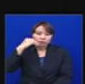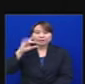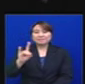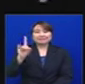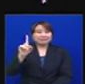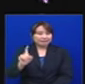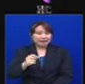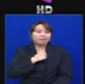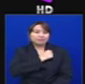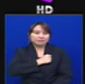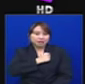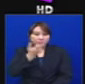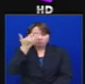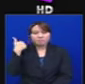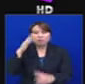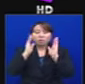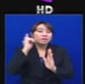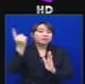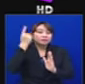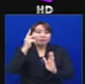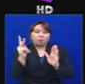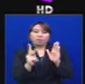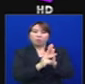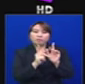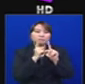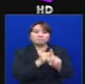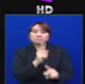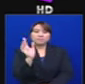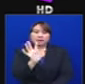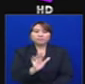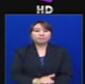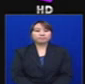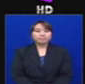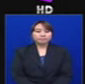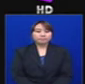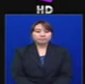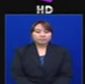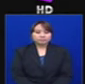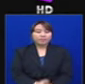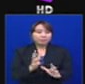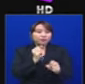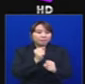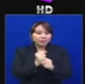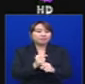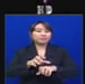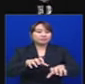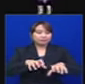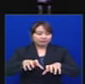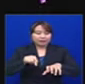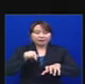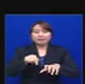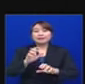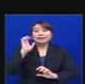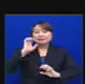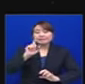ต้องตายเพราะมีนักท่องเที่ยวไม่ปฏิบัติตามกฎระเบียบของอุทยานอย่างเคร่งครัดซึ่งเจ้าหน้าที่ได้จัดการซากแม่ลิงตามหลักวิช